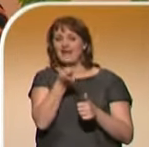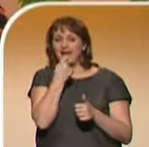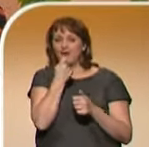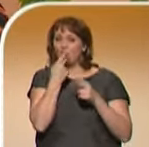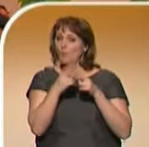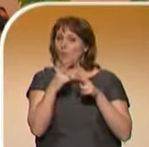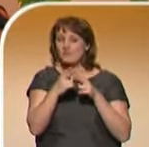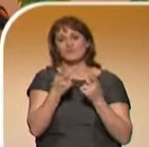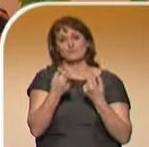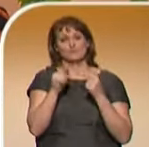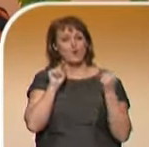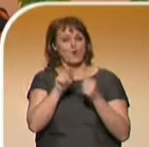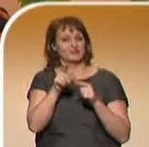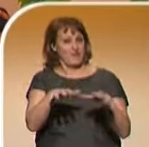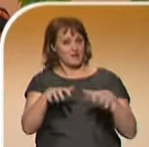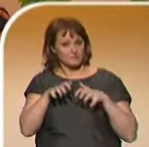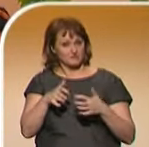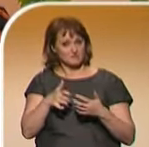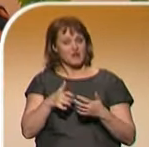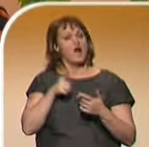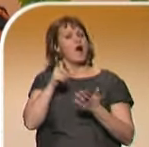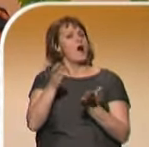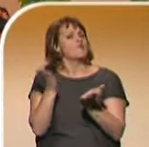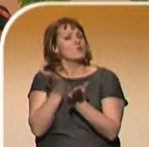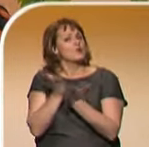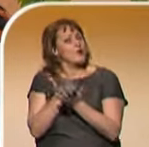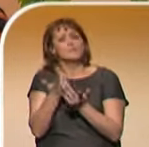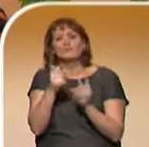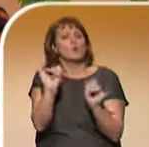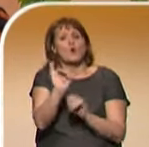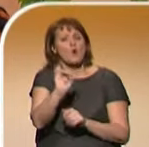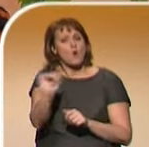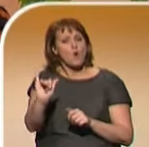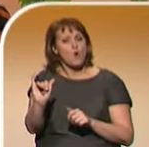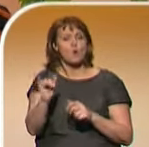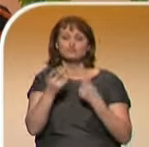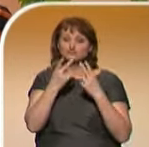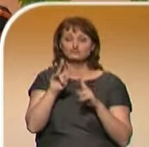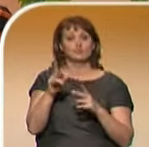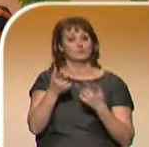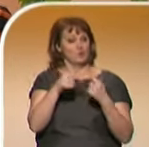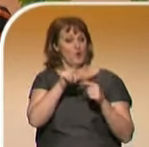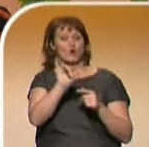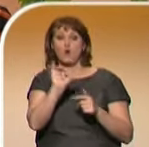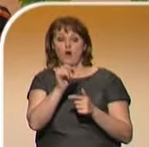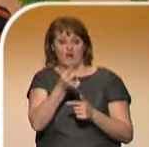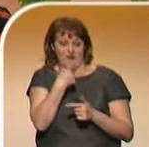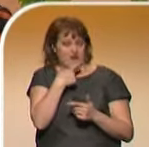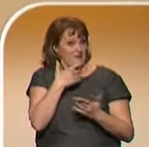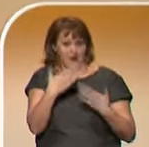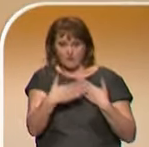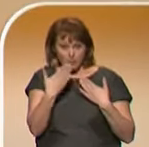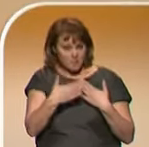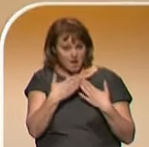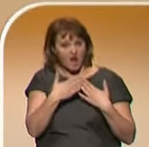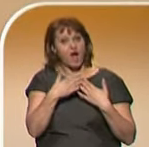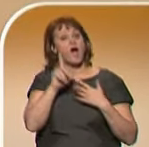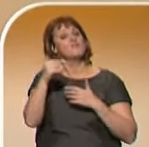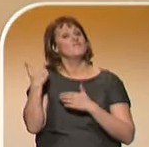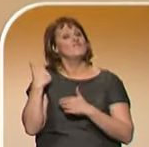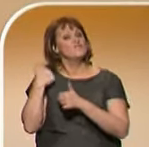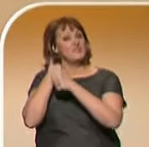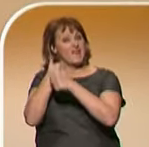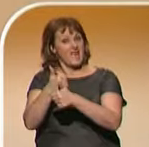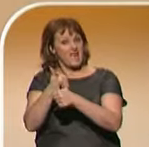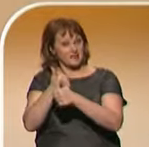pacienty, na které nezabírá klasická farmakologická léčba a může se aplikovat v jakémkoliv věku? Tak ketogenní dieta je